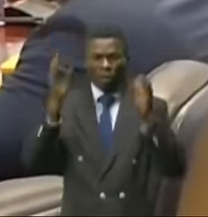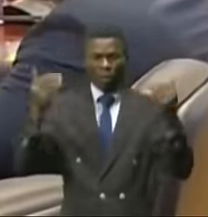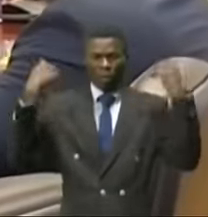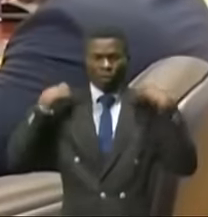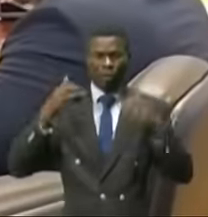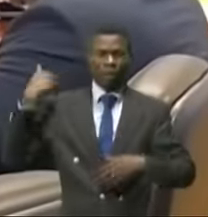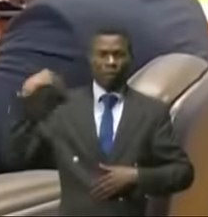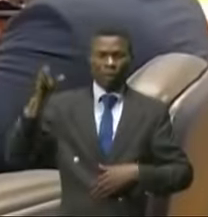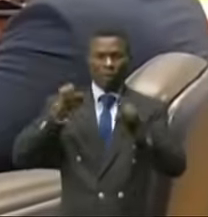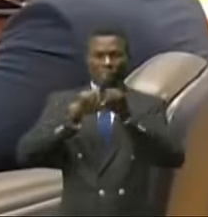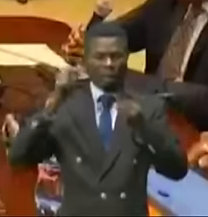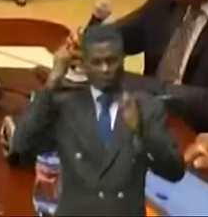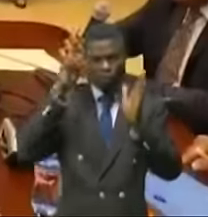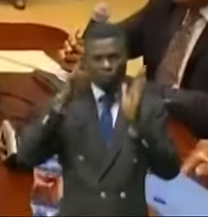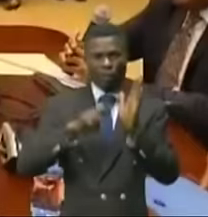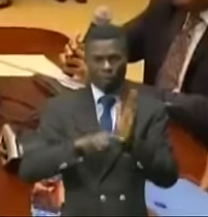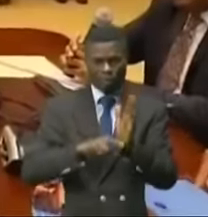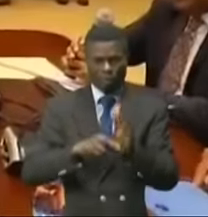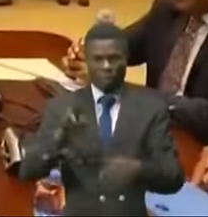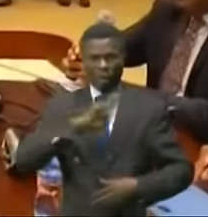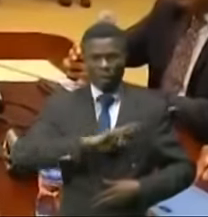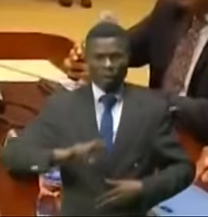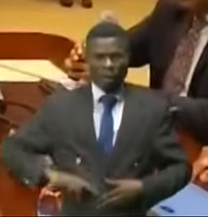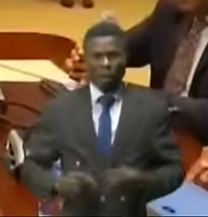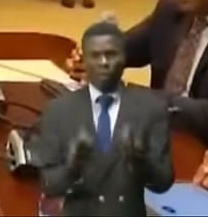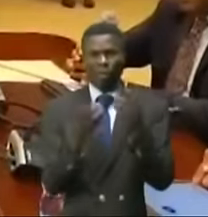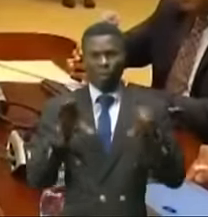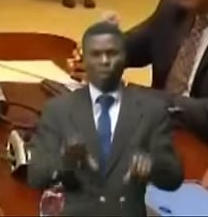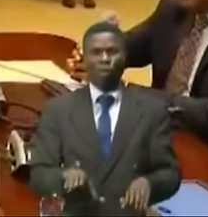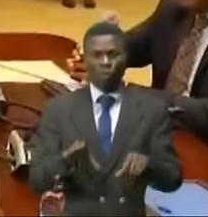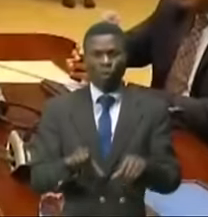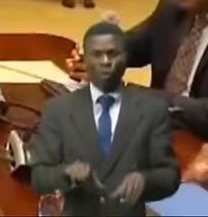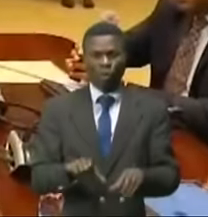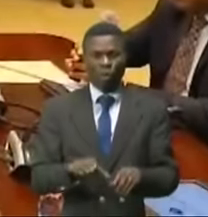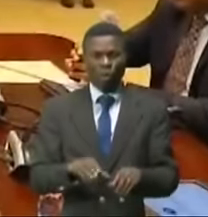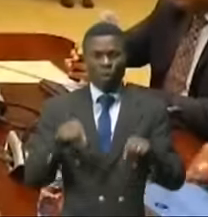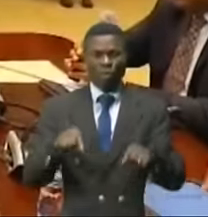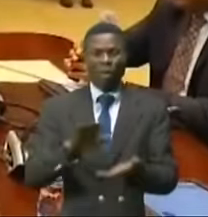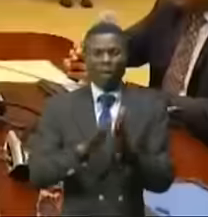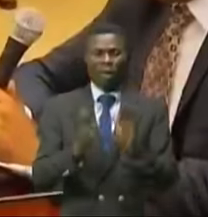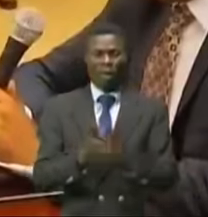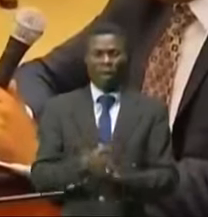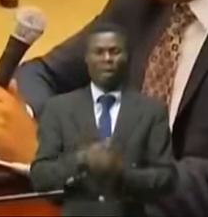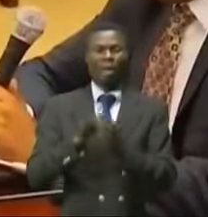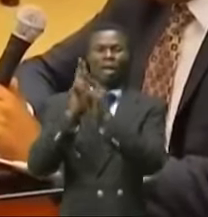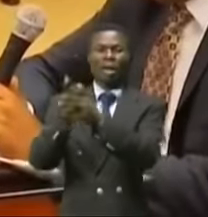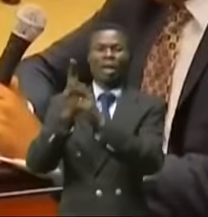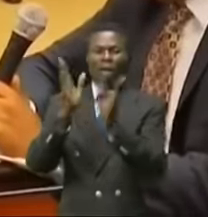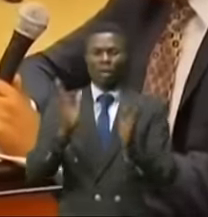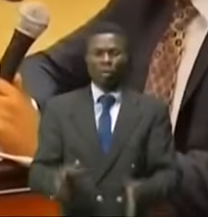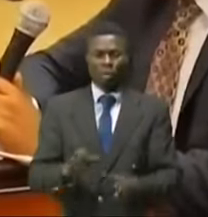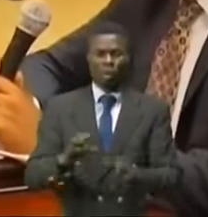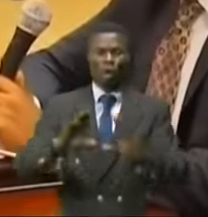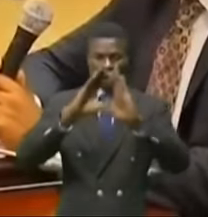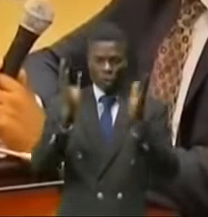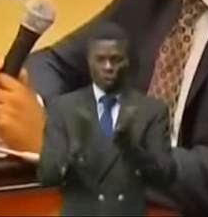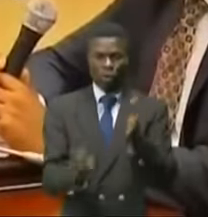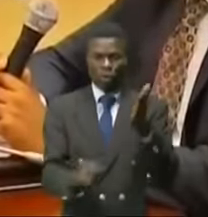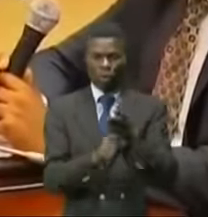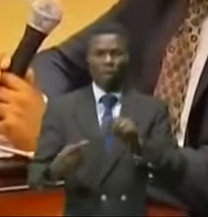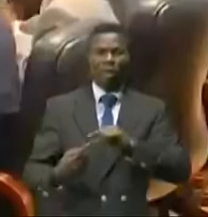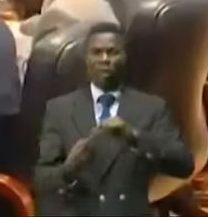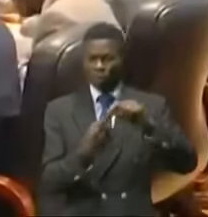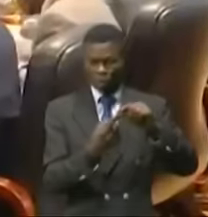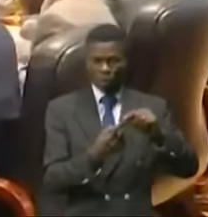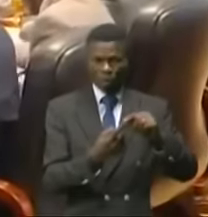d'État et de gouvernement. La République démocratique du Congo occupe le poste de rapporteur au sein de ce comité technique